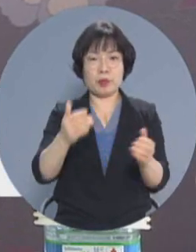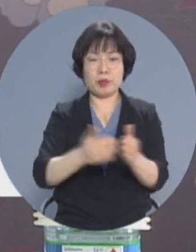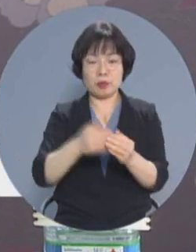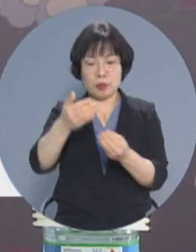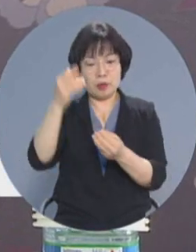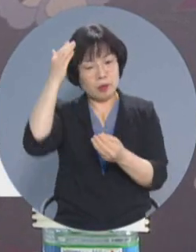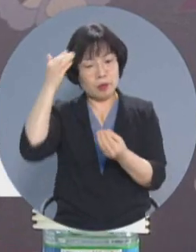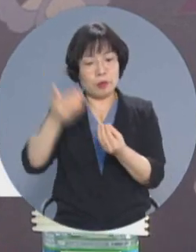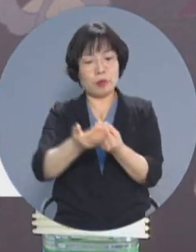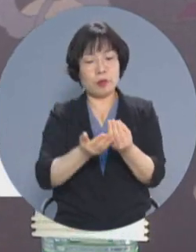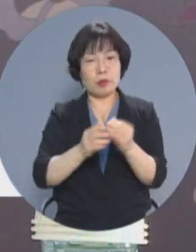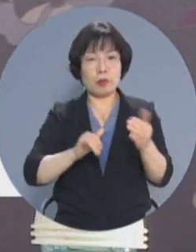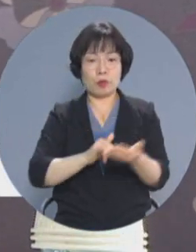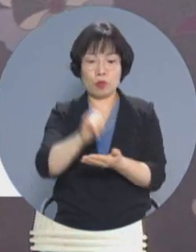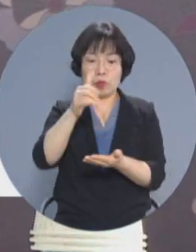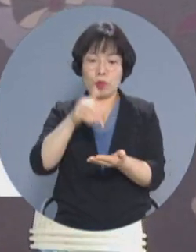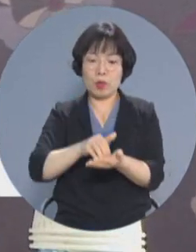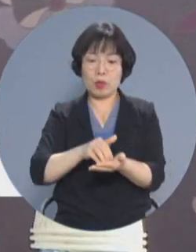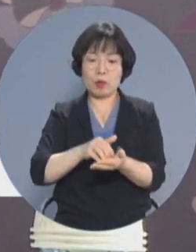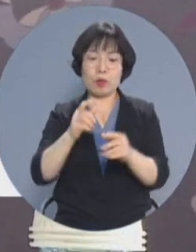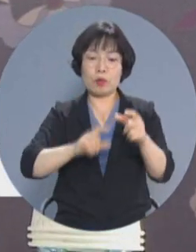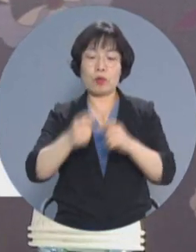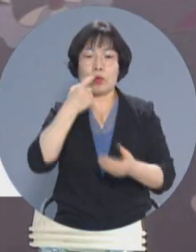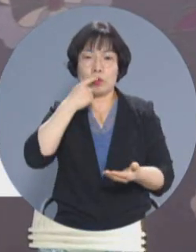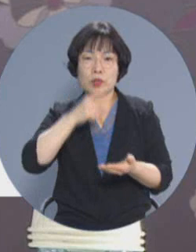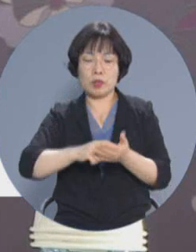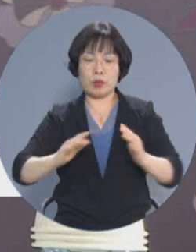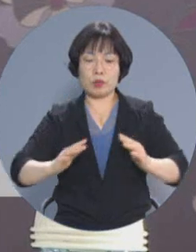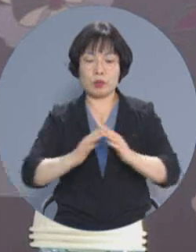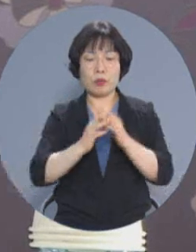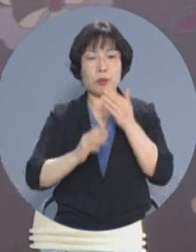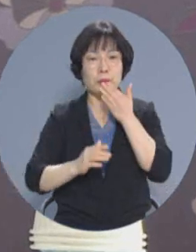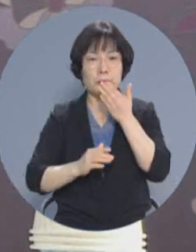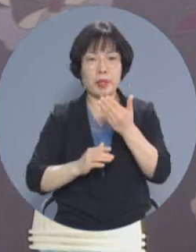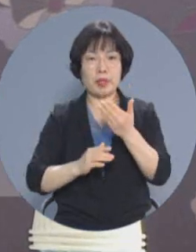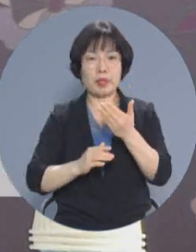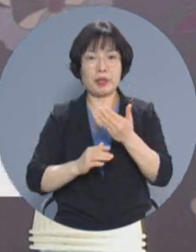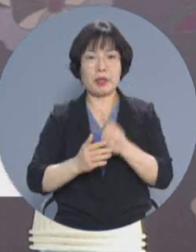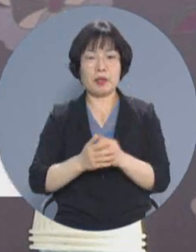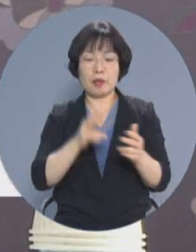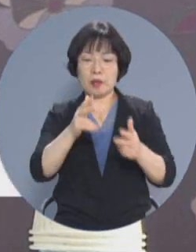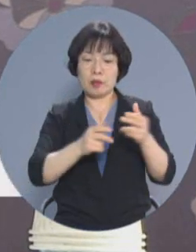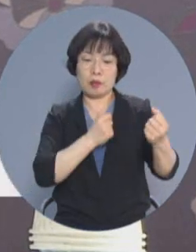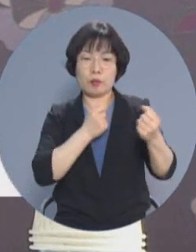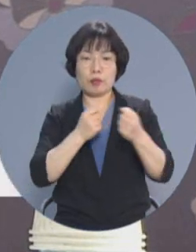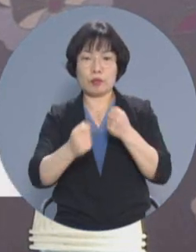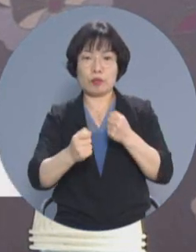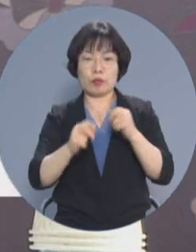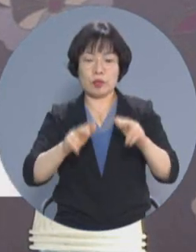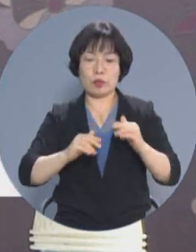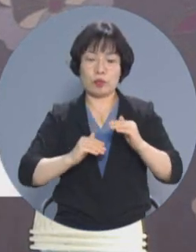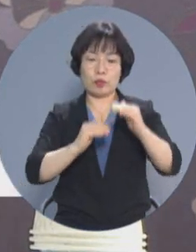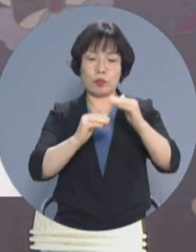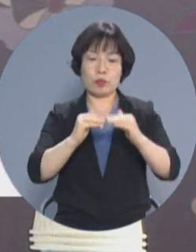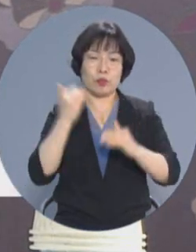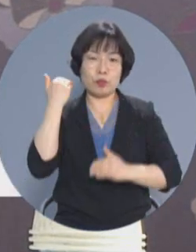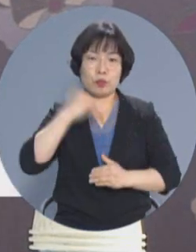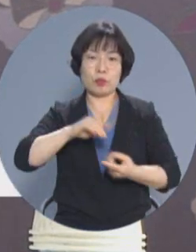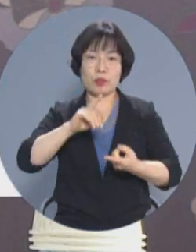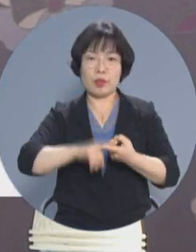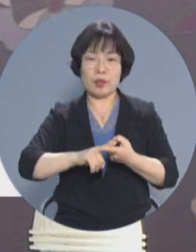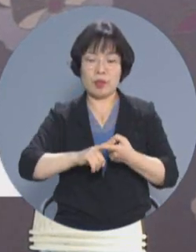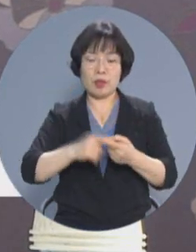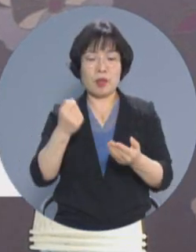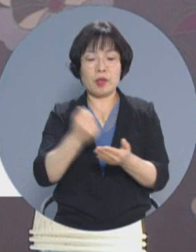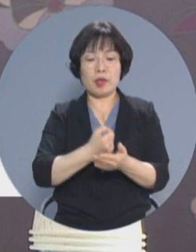흑산공항이 지금 전문가들 말에 따르면 난이도가 훨씬 덜한 그런 사업인데도 불구하고 지금 진척이 되지 않는 것은